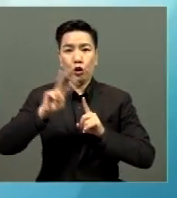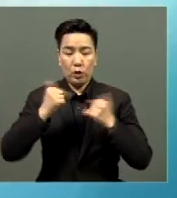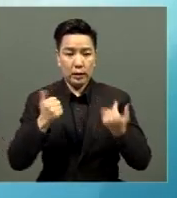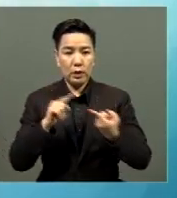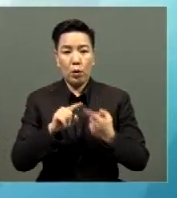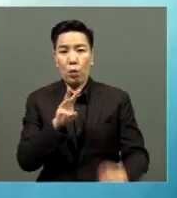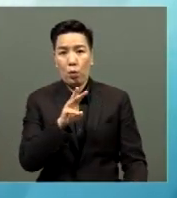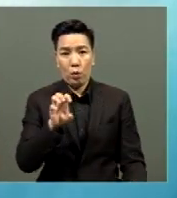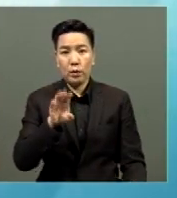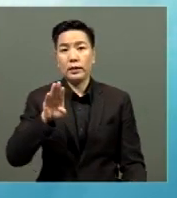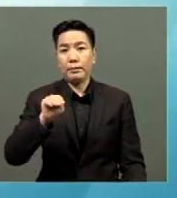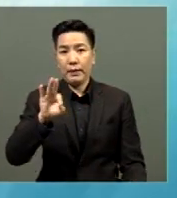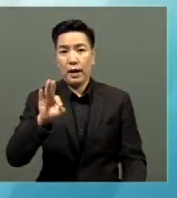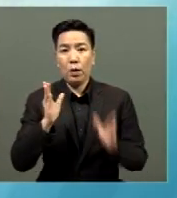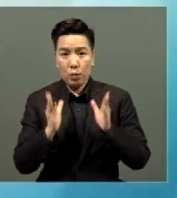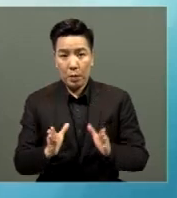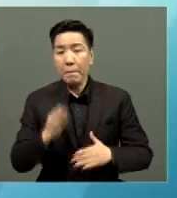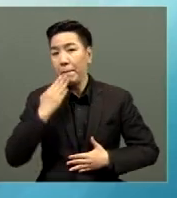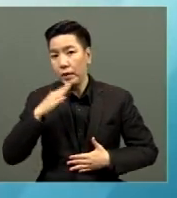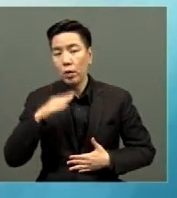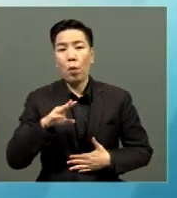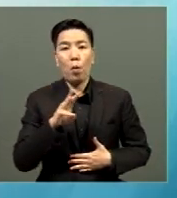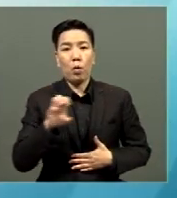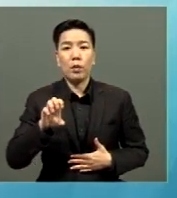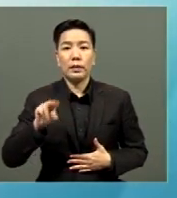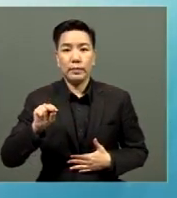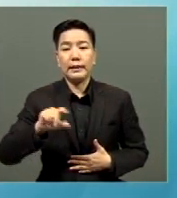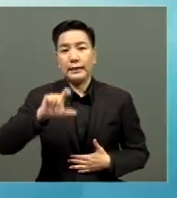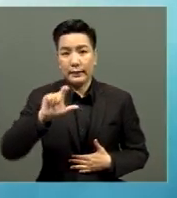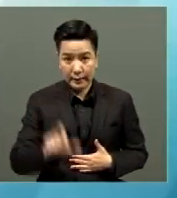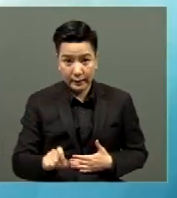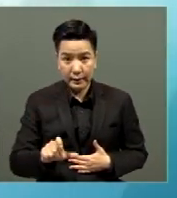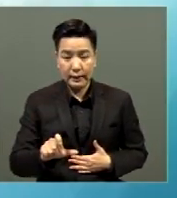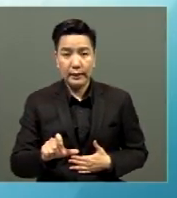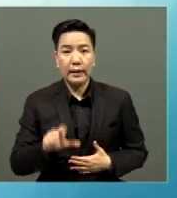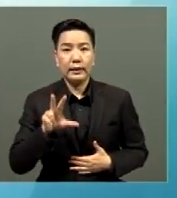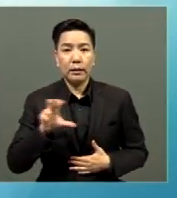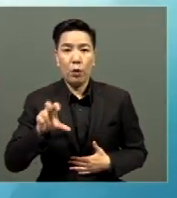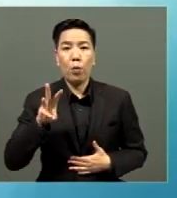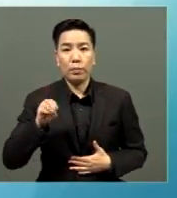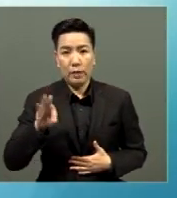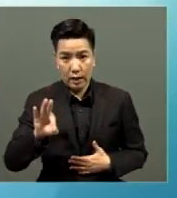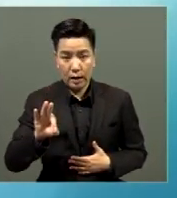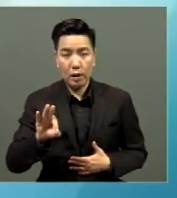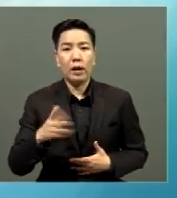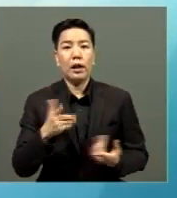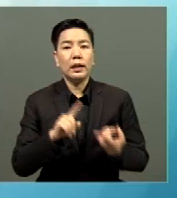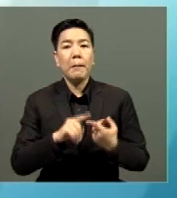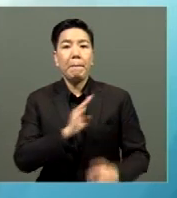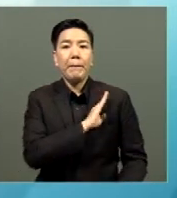ก็เป็นตุรกีและซาวดิ์อาระเบียนะครับมาดูเรื่องของการเสียชีวิตบ้างนะครับจากอเมริกายังเป็นการนำในเรื่องการเสียชีวิตต่อวันเมื่อวานนี้คือสองพันห้าร้อยกว่าคนนะครับสาระชานาจักรรองลงมานะครับก็คือ649แล้วก็บราซิล 630อิตาลีที่369